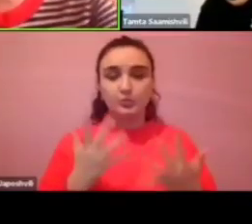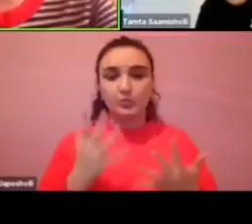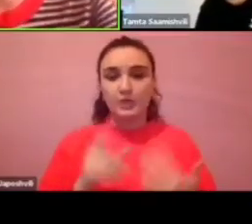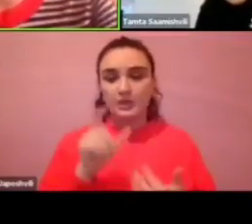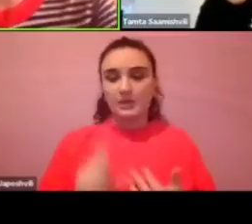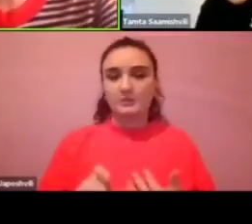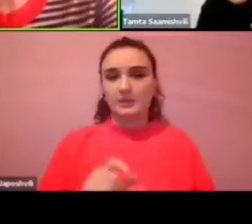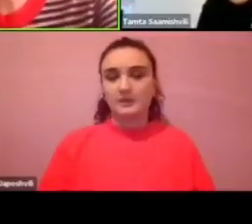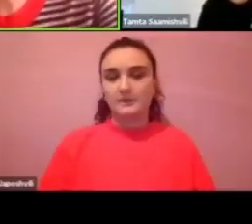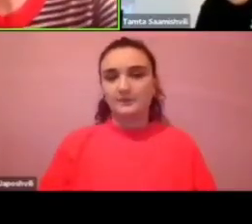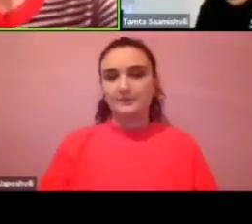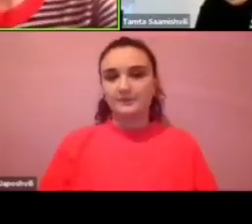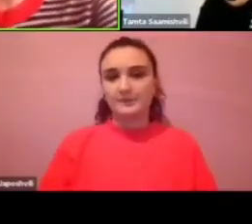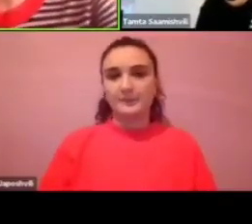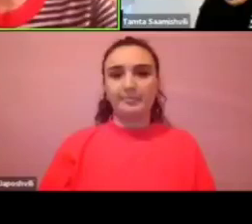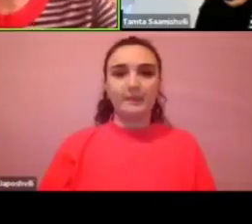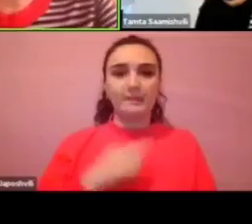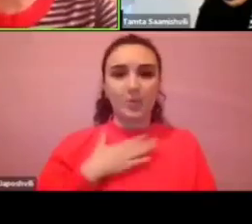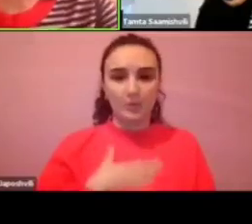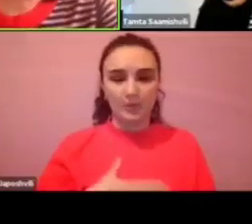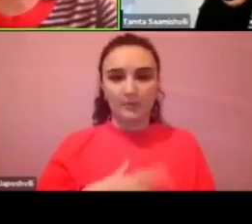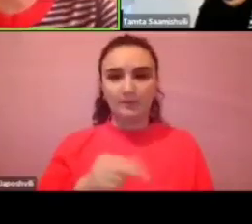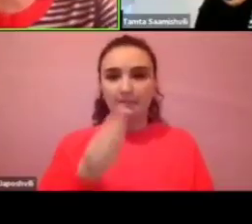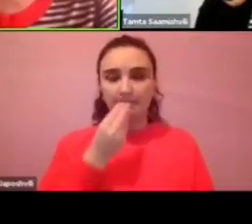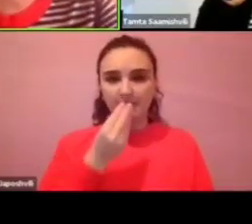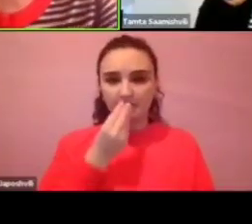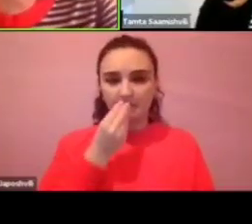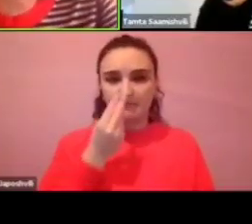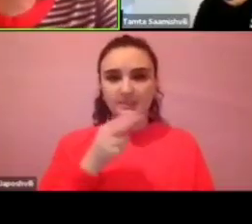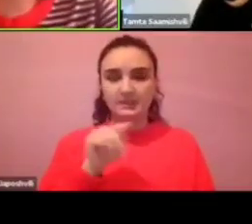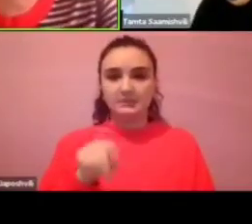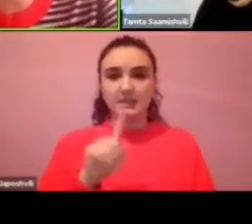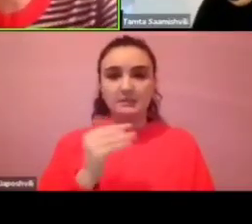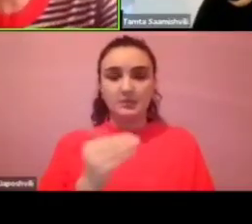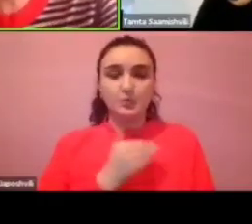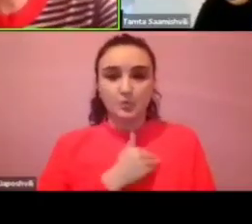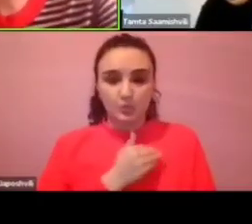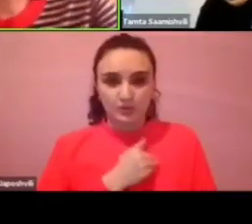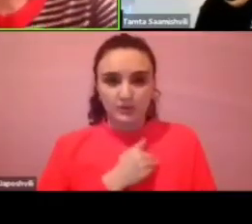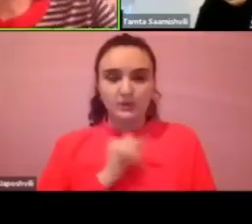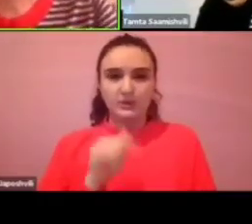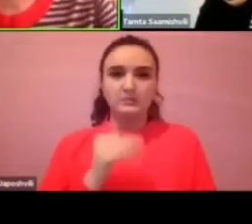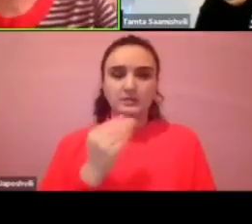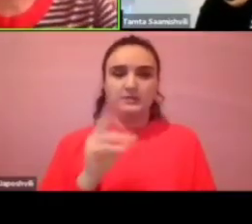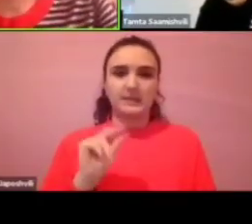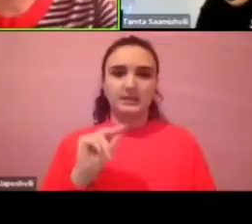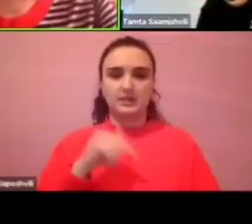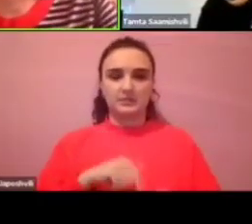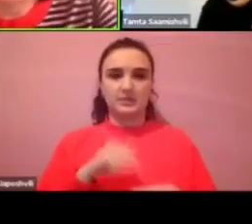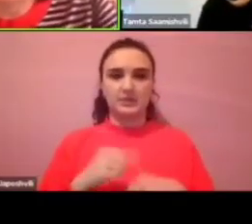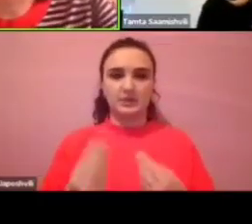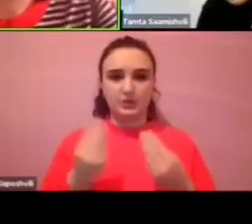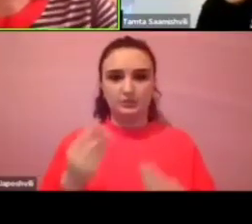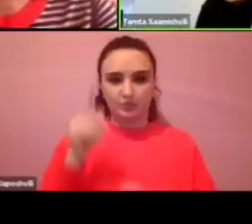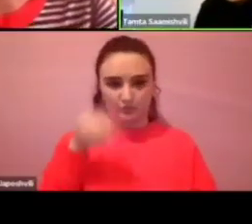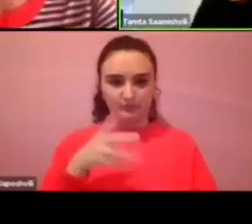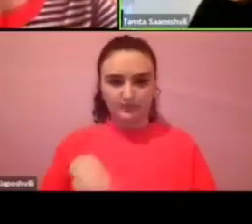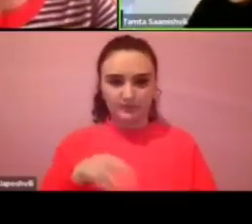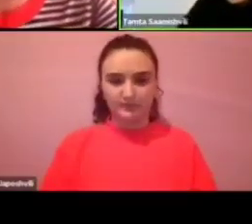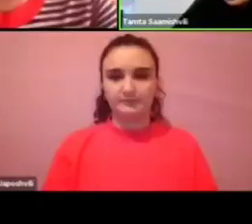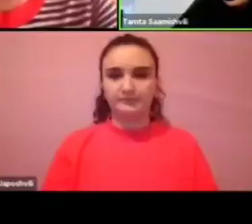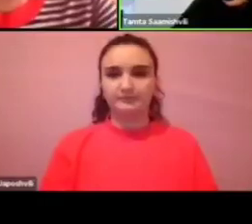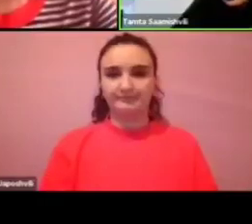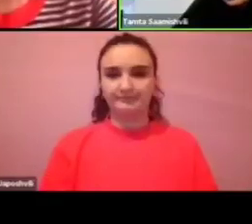ადამიანი დაკმაყოფილებულია და მიირთმევს იმას, რაც მას სურს, ის მას ბედნიერებას ანიჭებს, ხო ვიცით ეს, ხო? კი ბატონო,